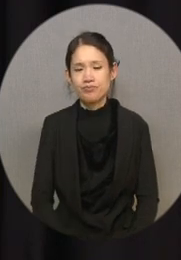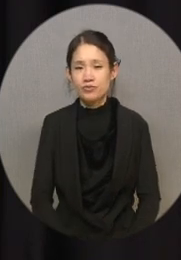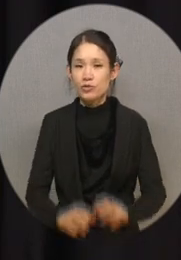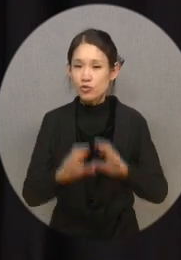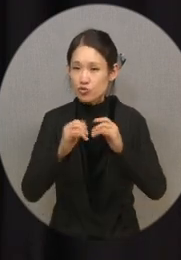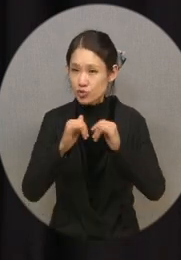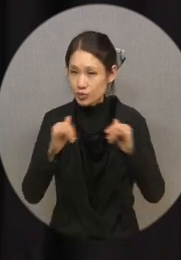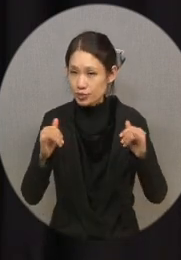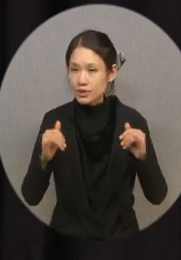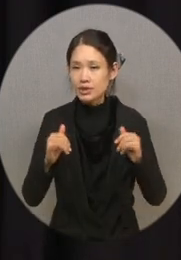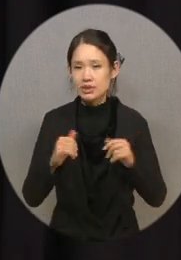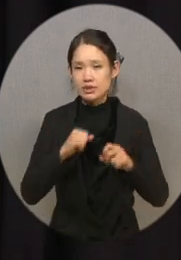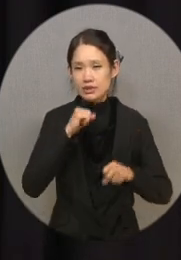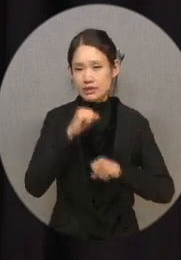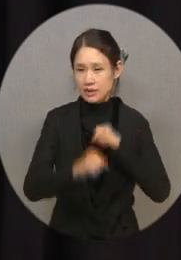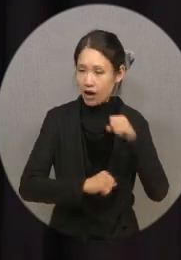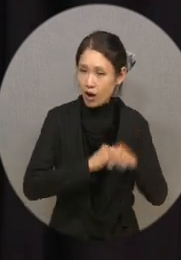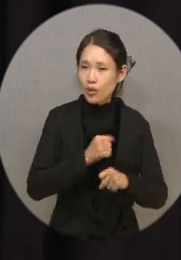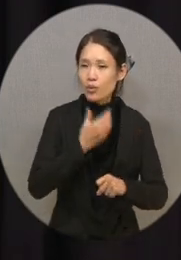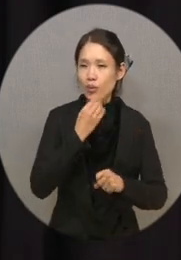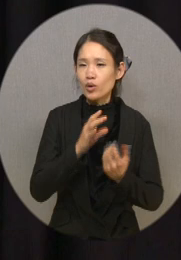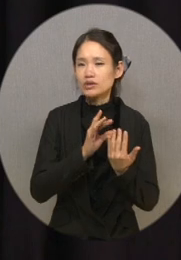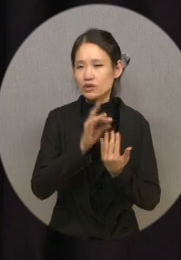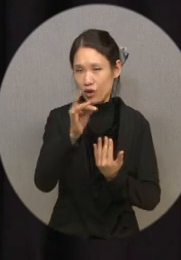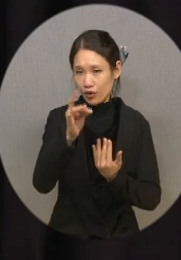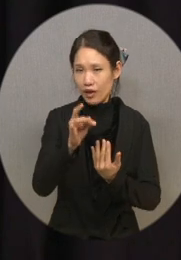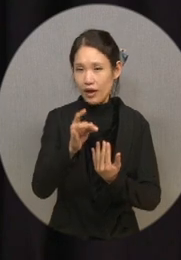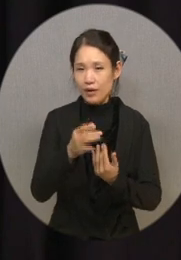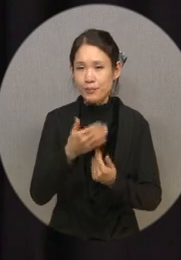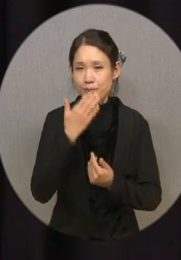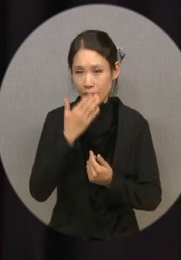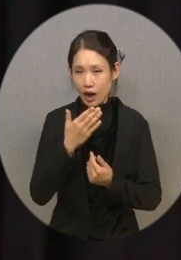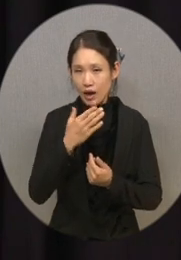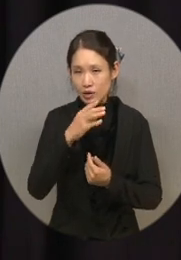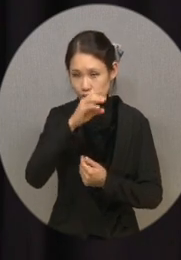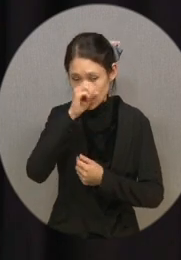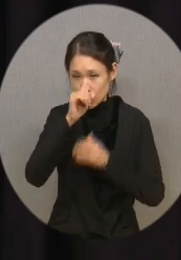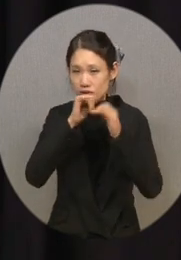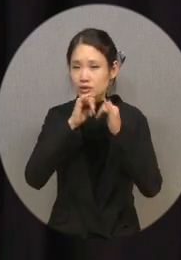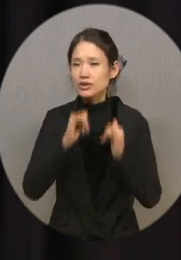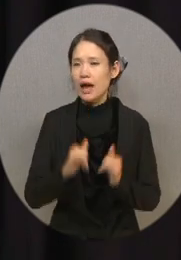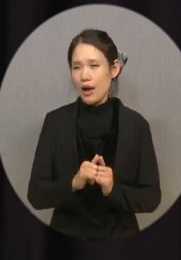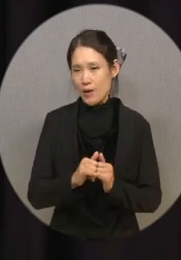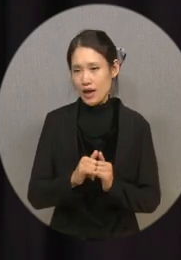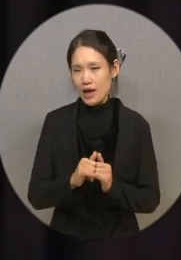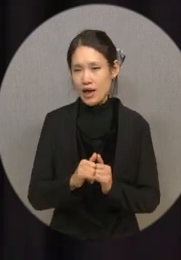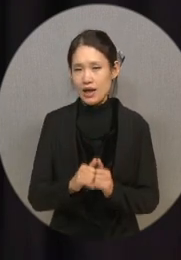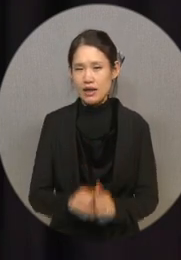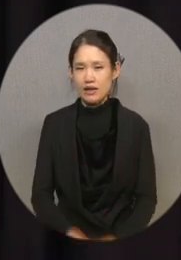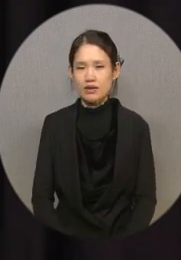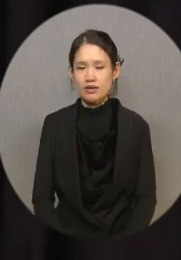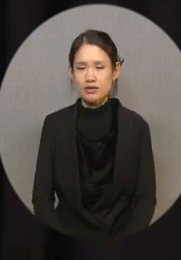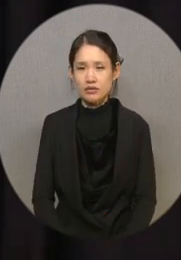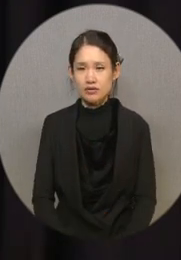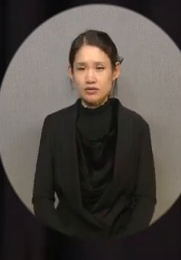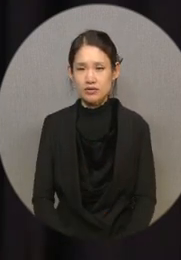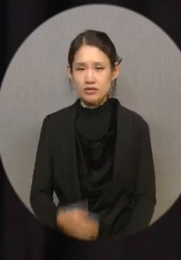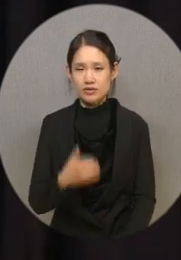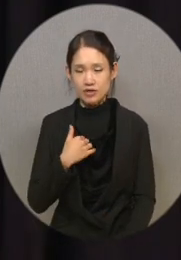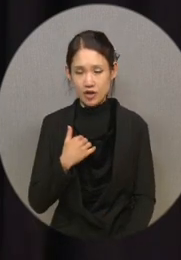국민이 자유롭게 복지를 선택할 수 있는 사회가 좋은 사회죠.